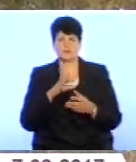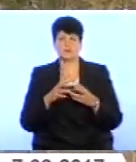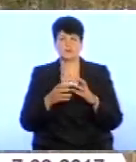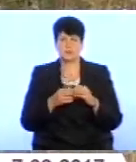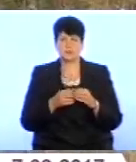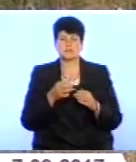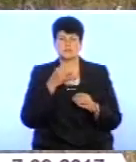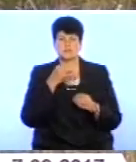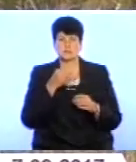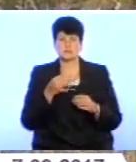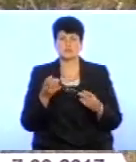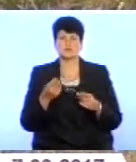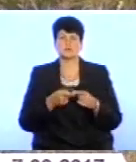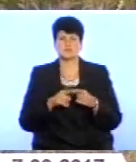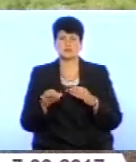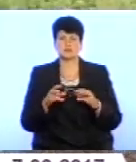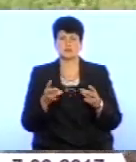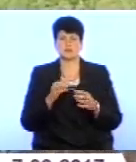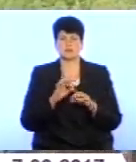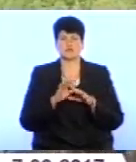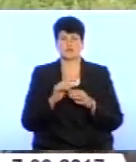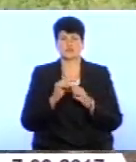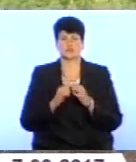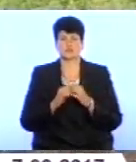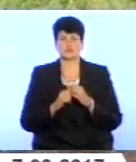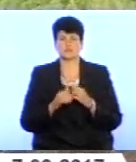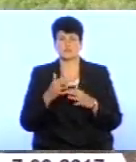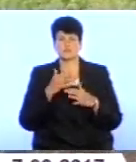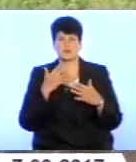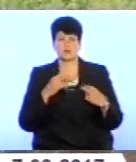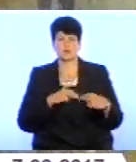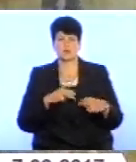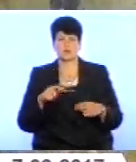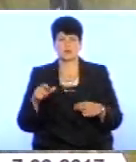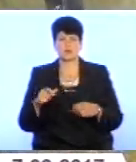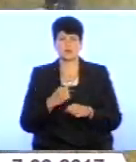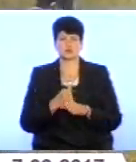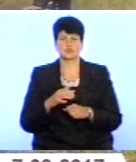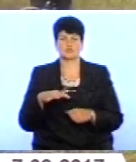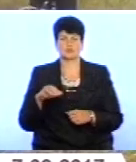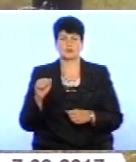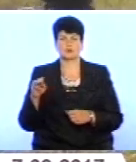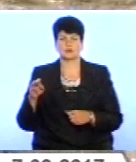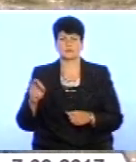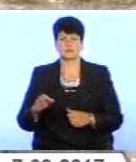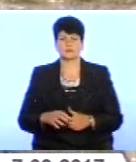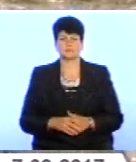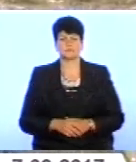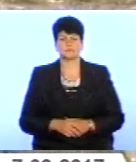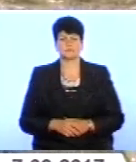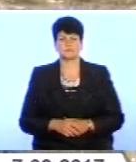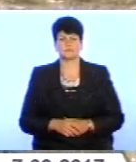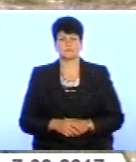висловили необхідність, аби такі заходи проводили частіше, оскільки чимало колег працює в зоні АТО. Богдан Боненчук, Юрій